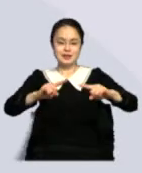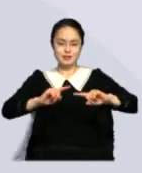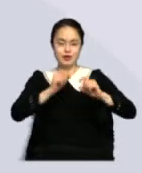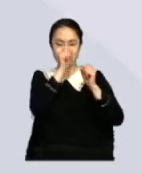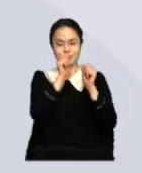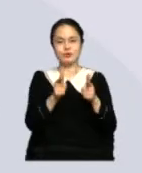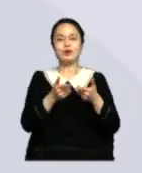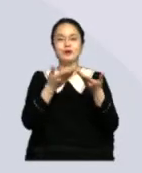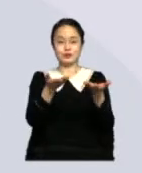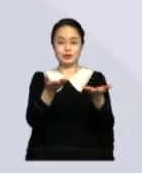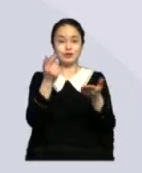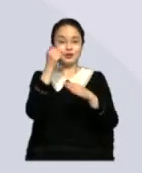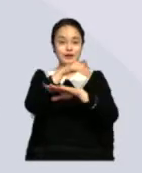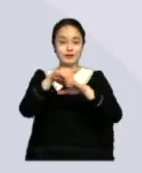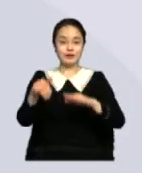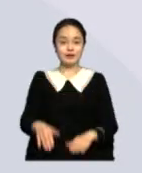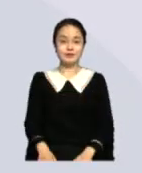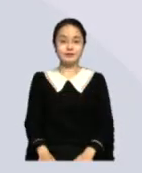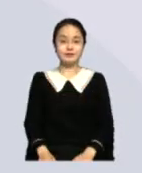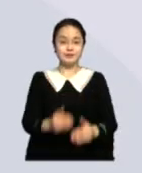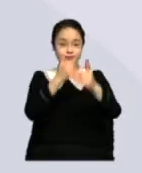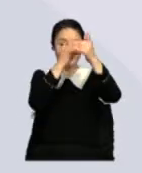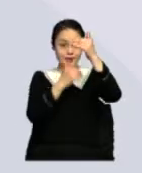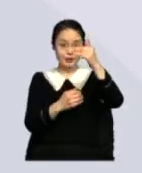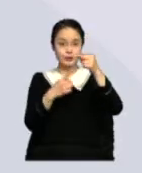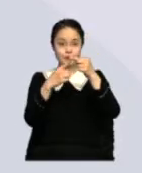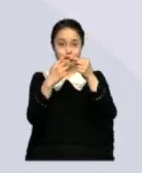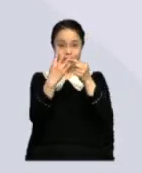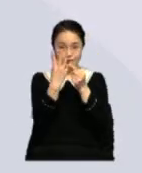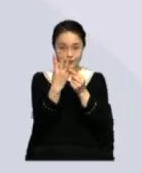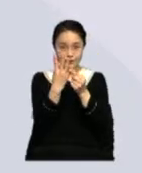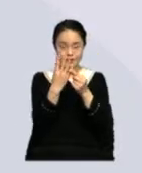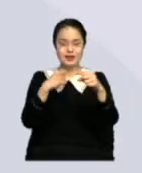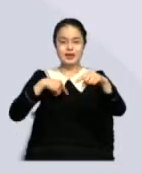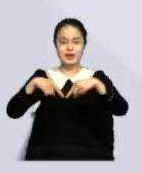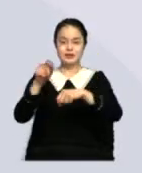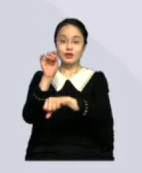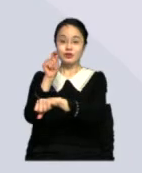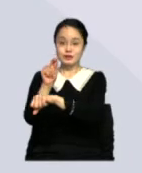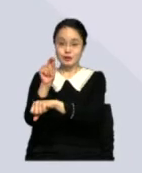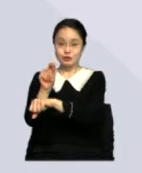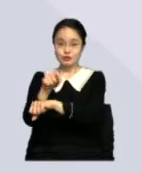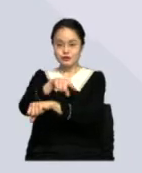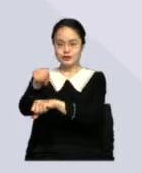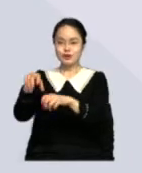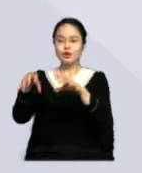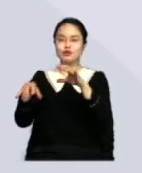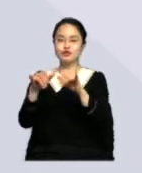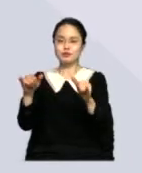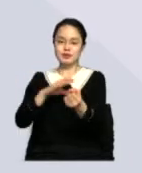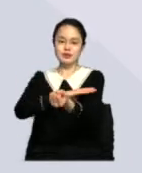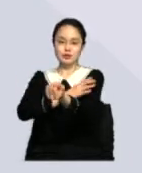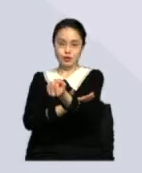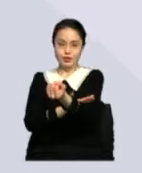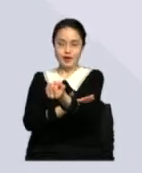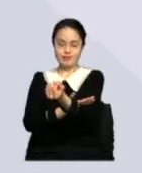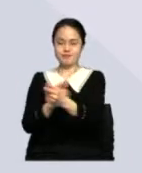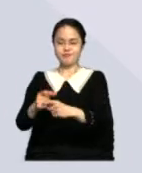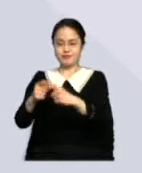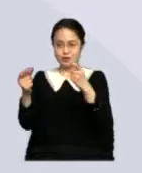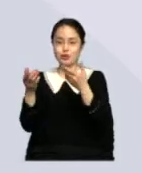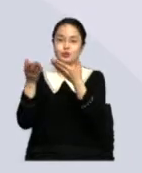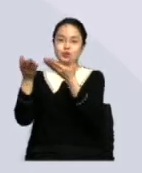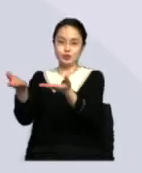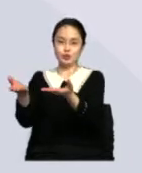제시한 주민자치회의 주요 내용은 크게 4가지. 행정사무의 위수탁으로 주민의 권한을 확대하고 구와